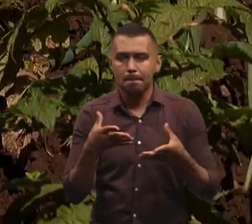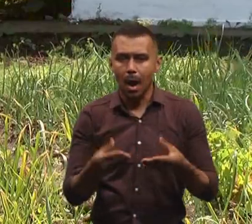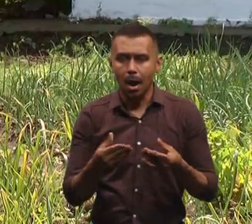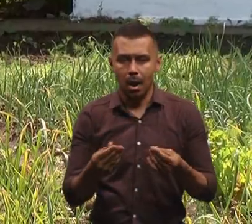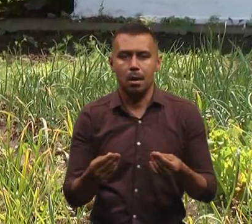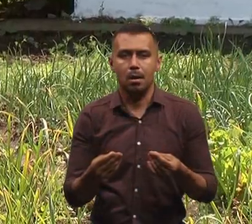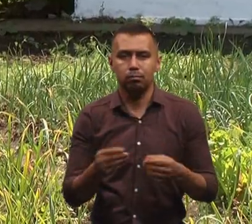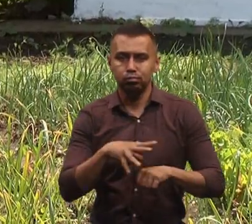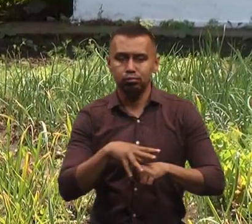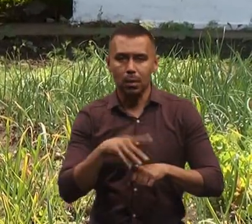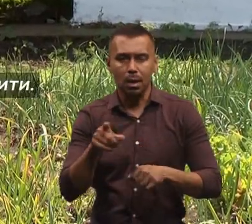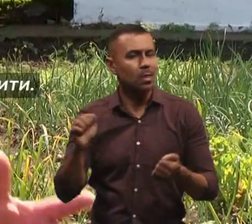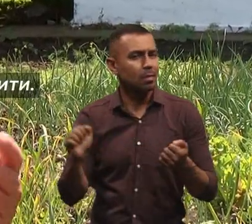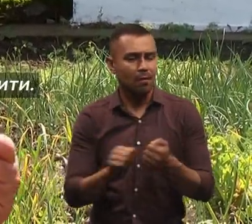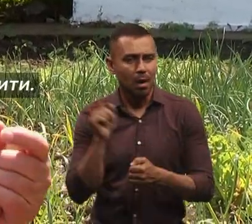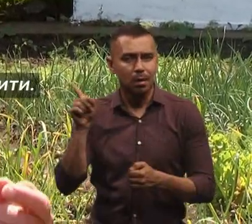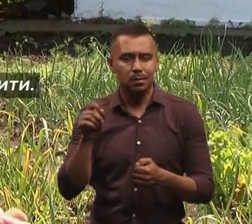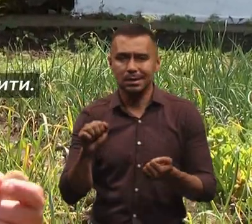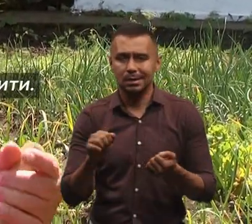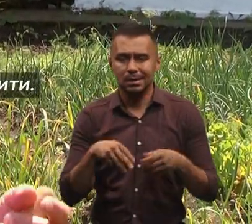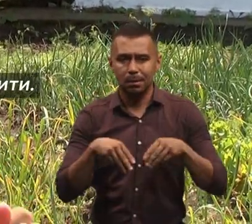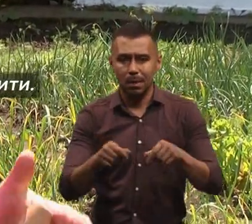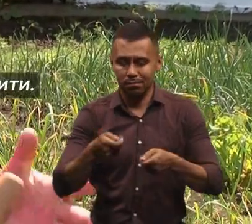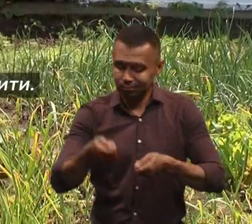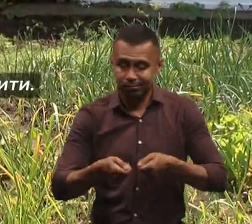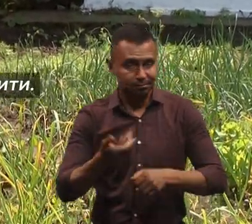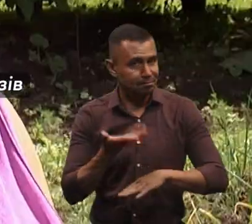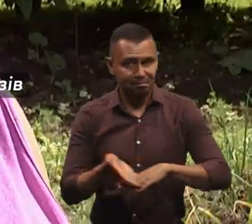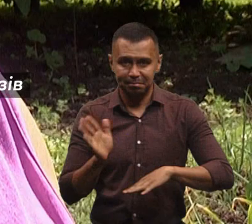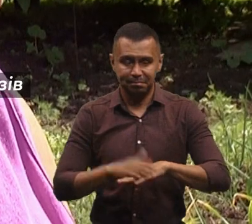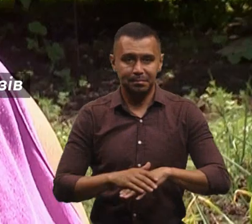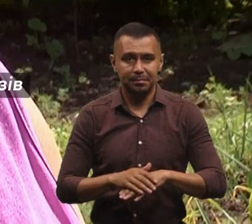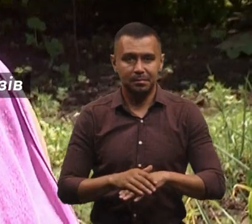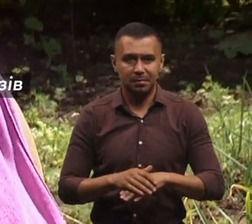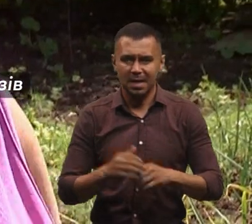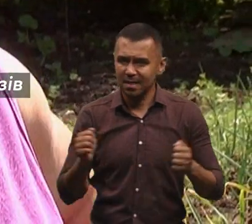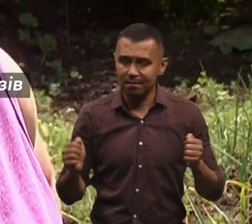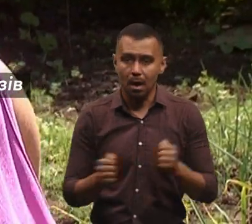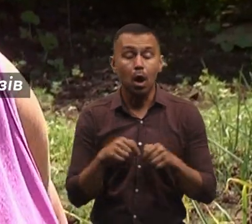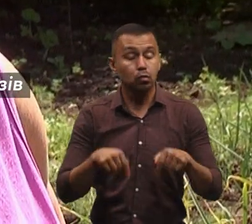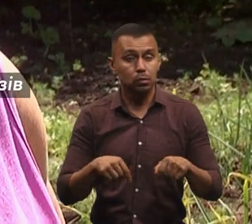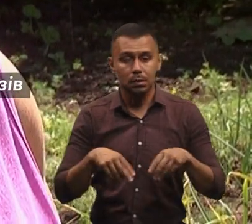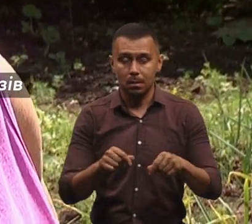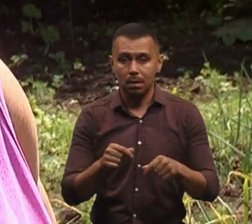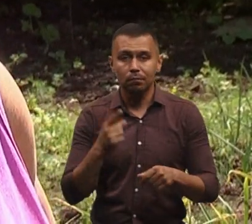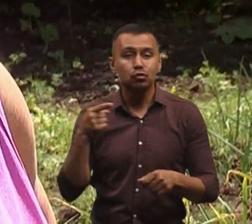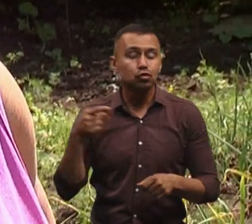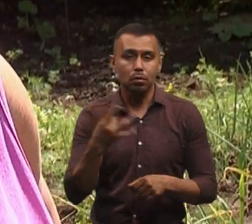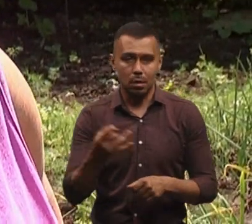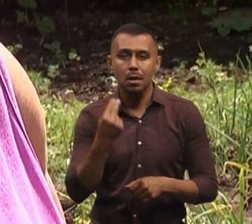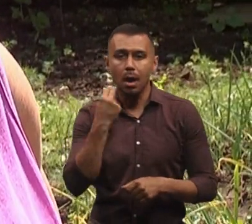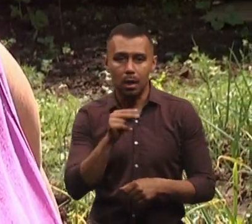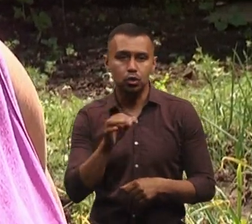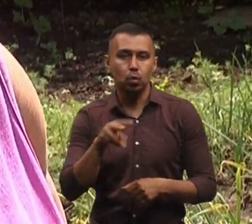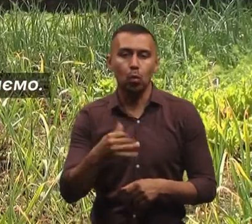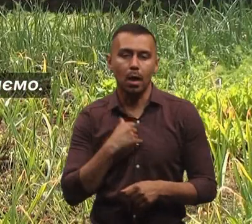а там тверда земля, прямо тяпкою тяпаєш, нельзя вбити. Земля, звісно, тут тисячу разів краще, ніж у